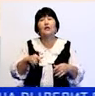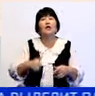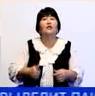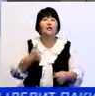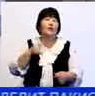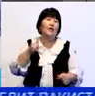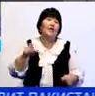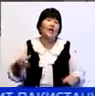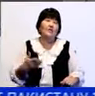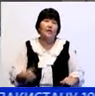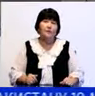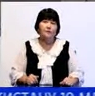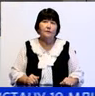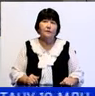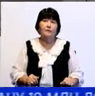достойных граждан.